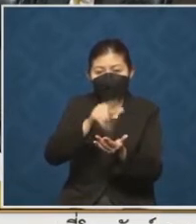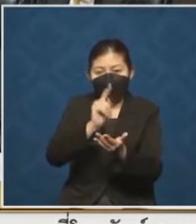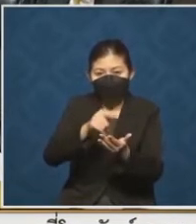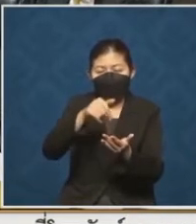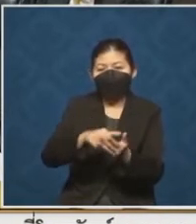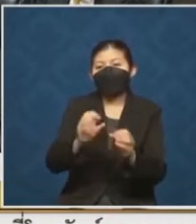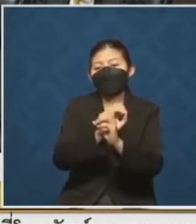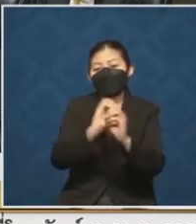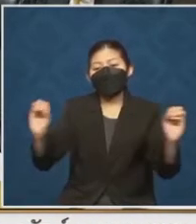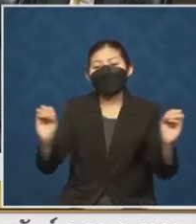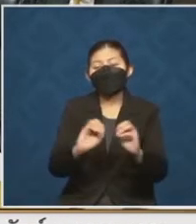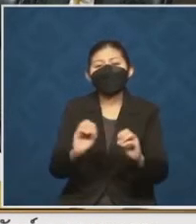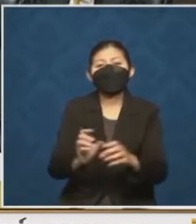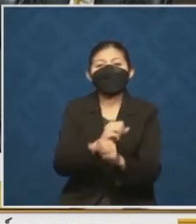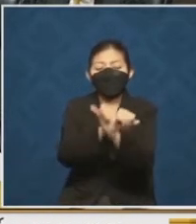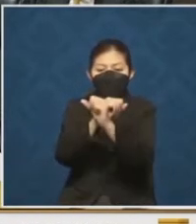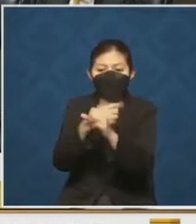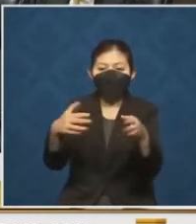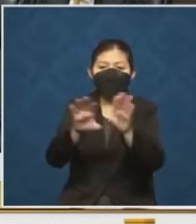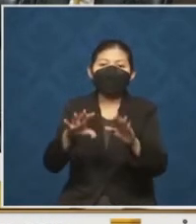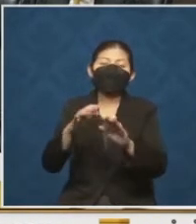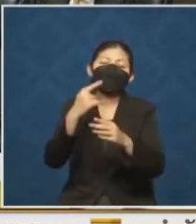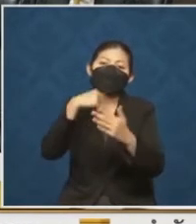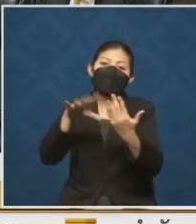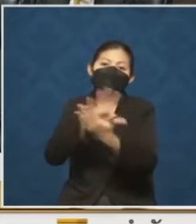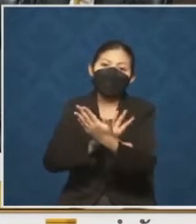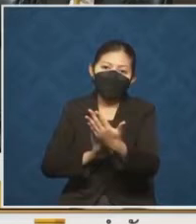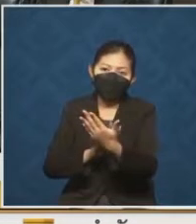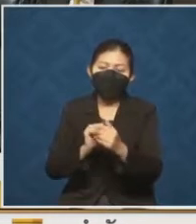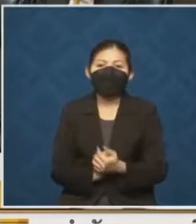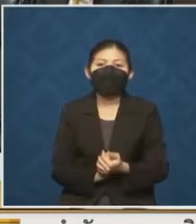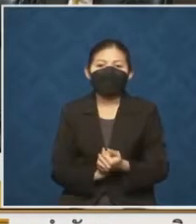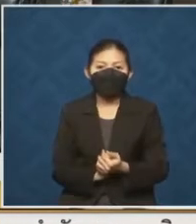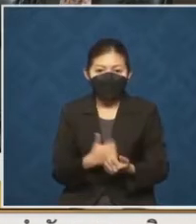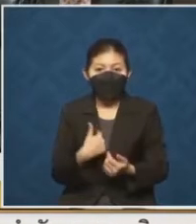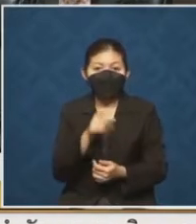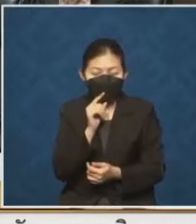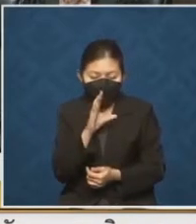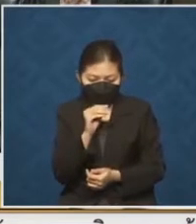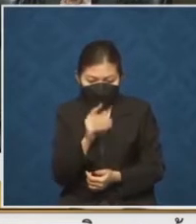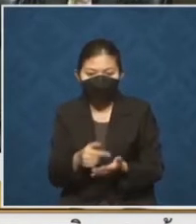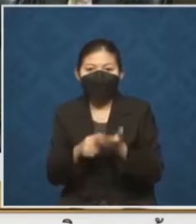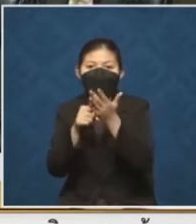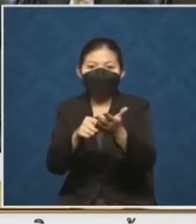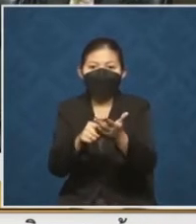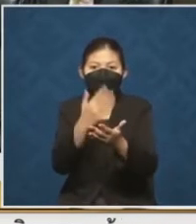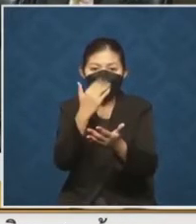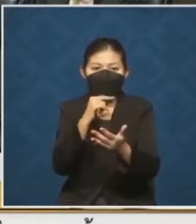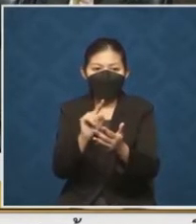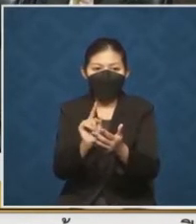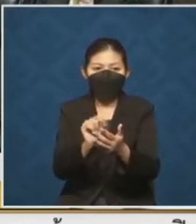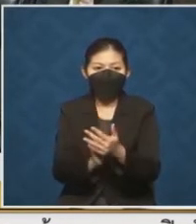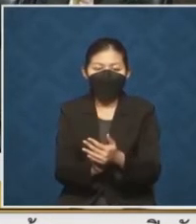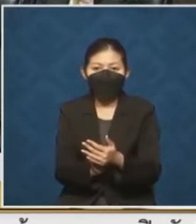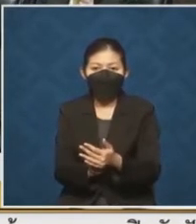เรื่องโรคระบาดโควิชท่านใช้ไม่ได้การที่ผิดพลาดบกพร่องและครับอ่ะอยู่ในการ